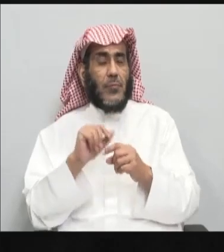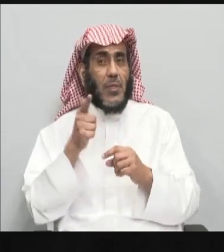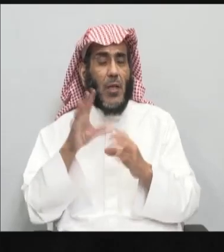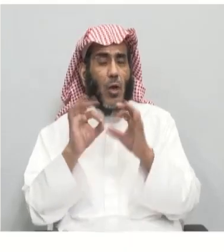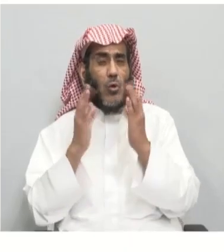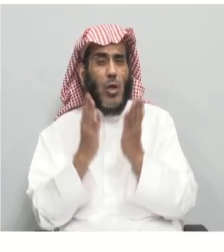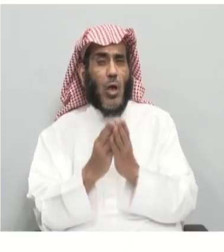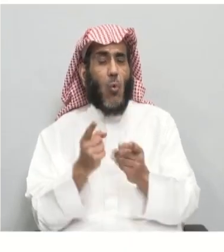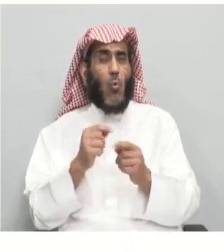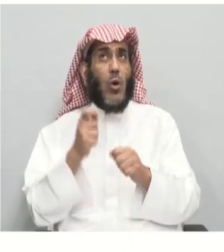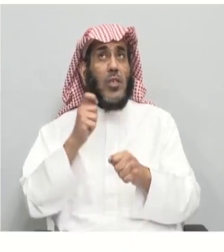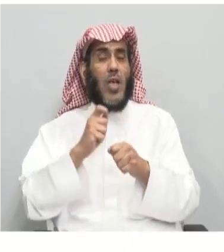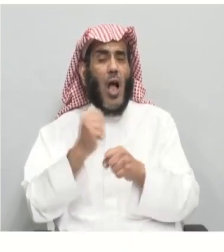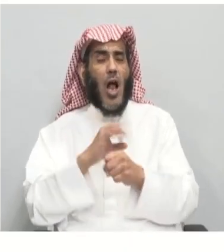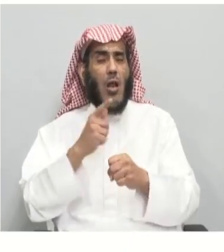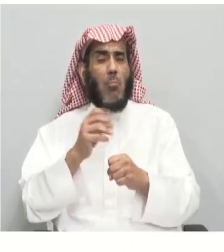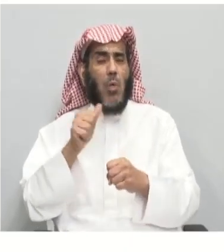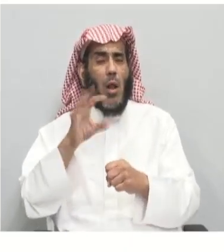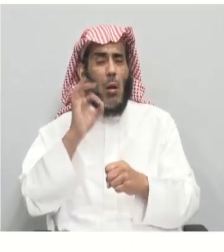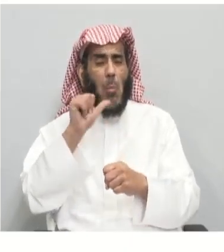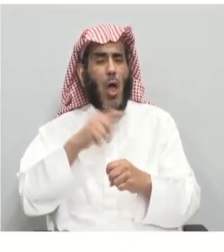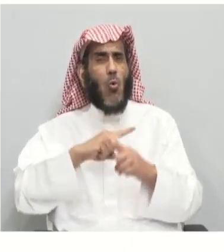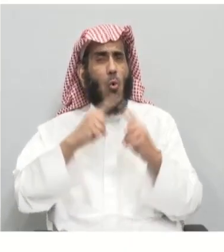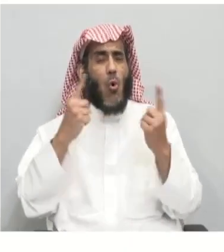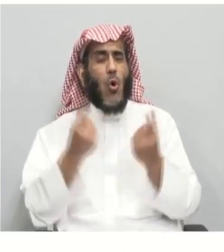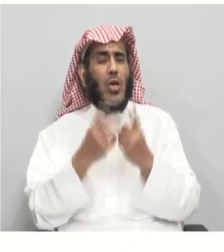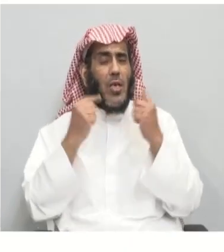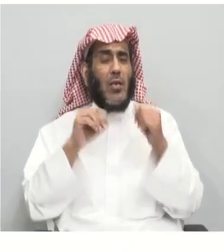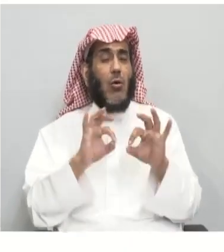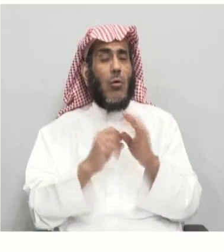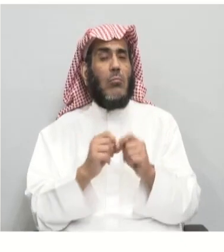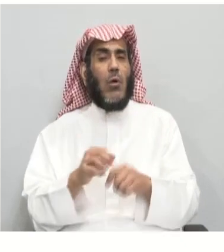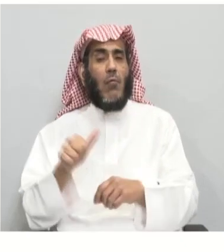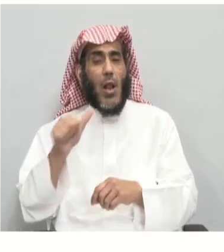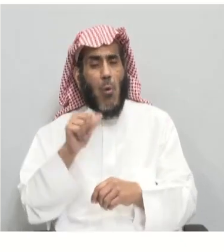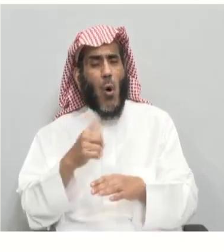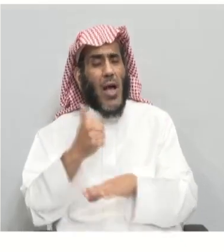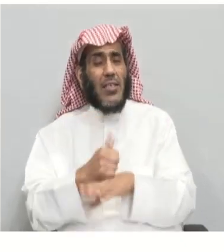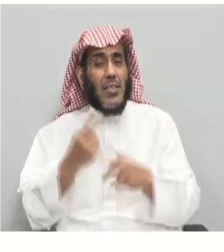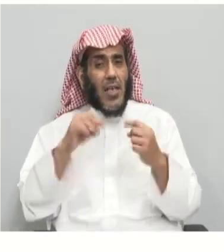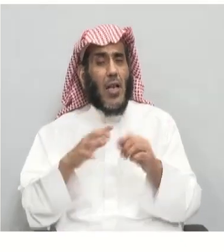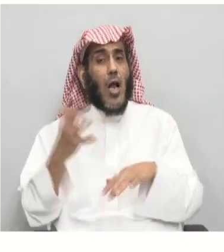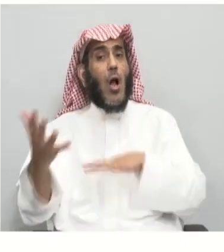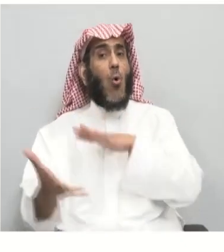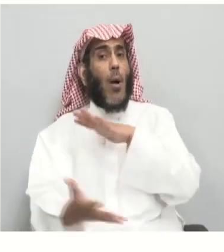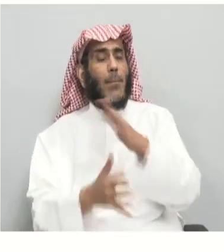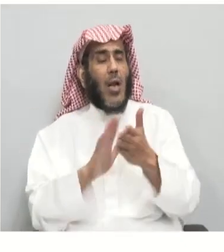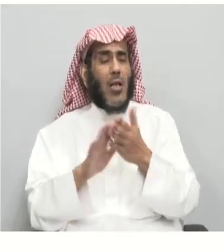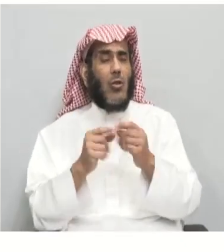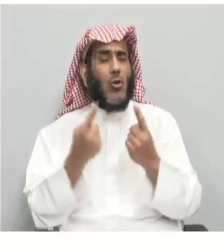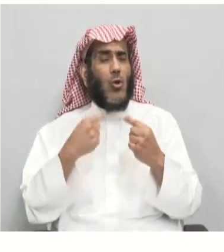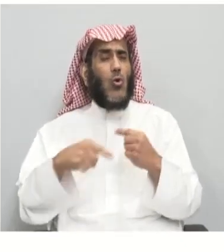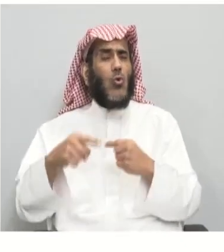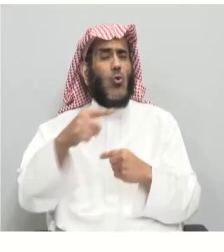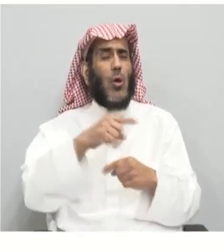تعالى وجعلنا من الماء كل شيء حي والماء هو اساس الحياه على كوكب الارض حيث تحتاج